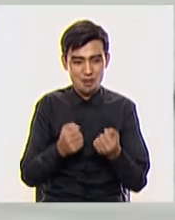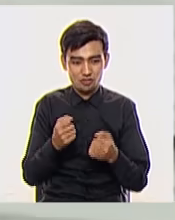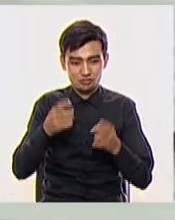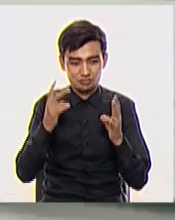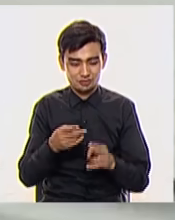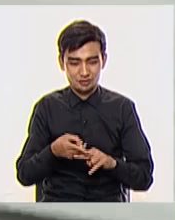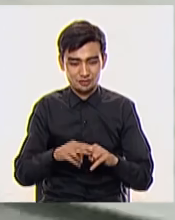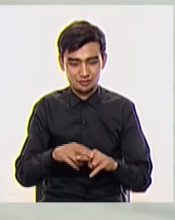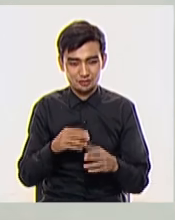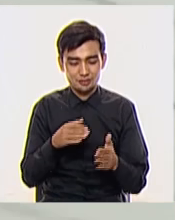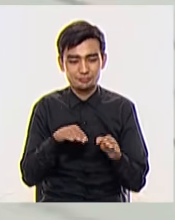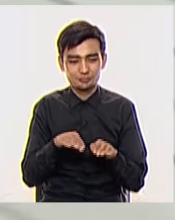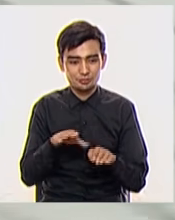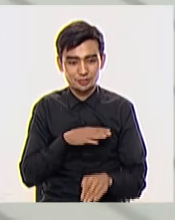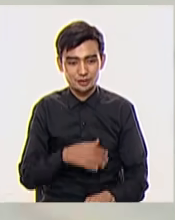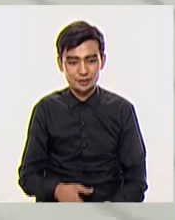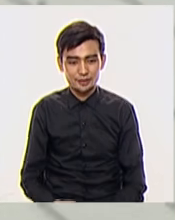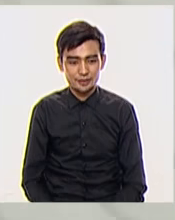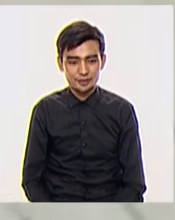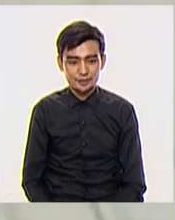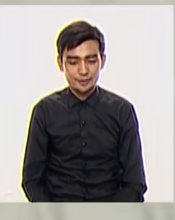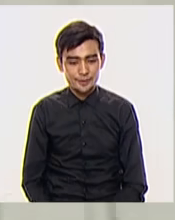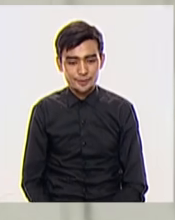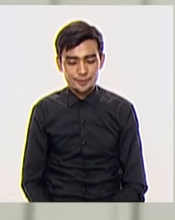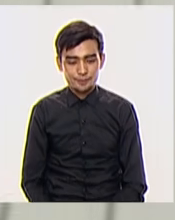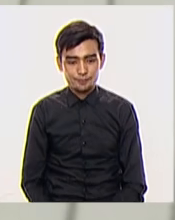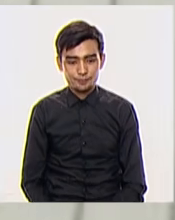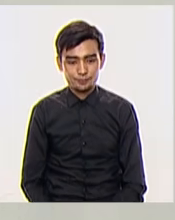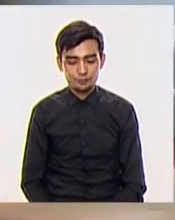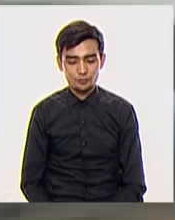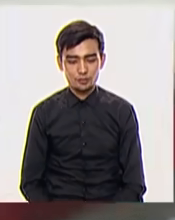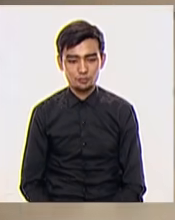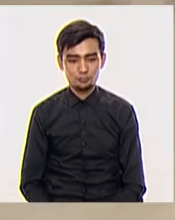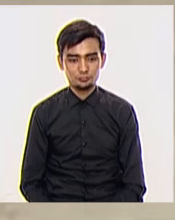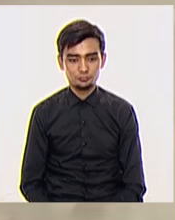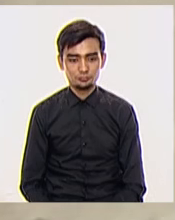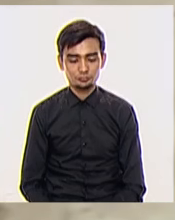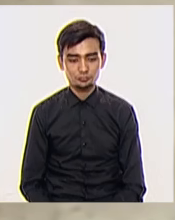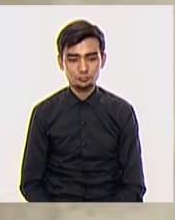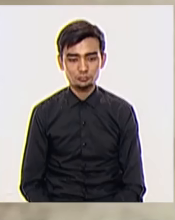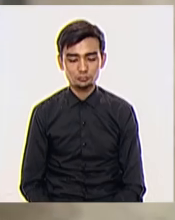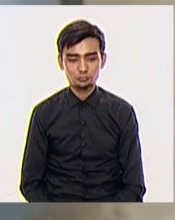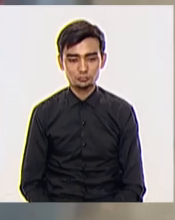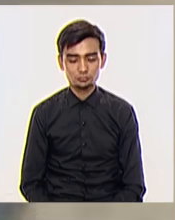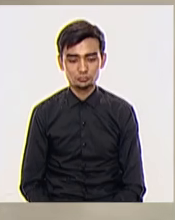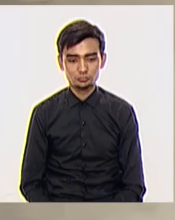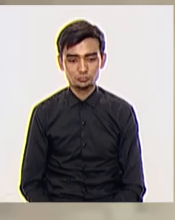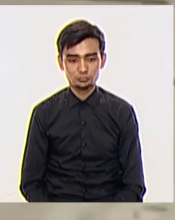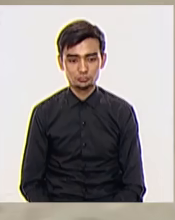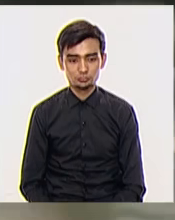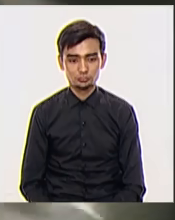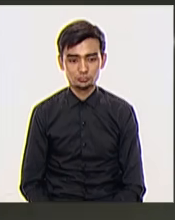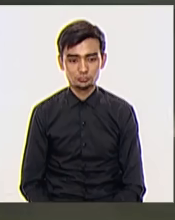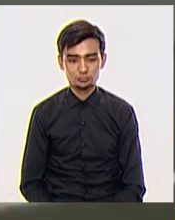автокөлікті басып қалған. Мобиль Mazda 626, белая Nexia и капот и